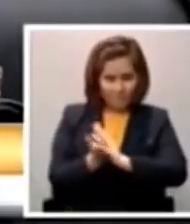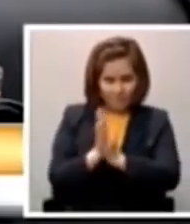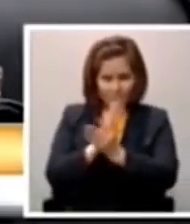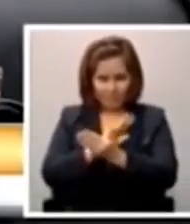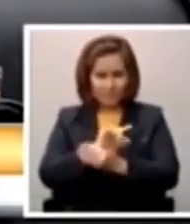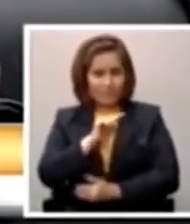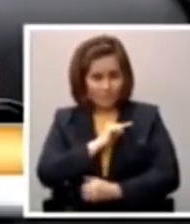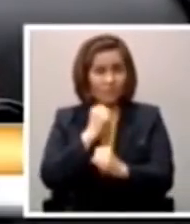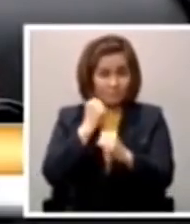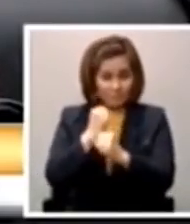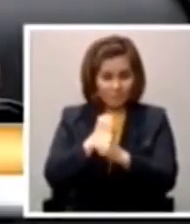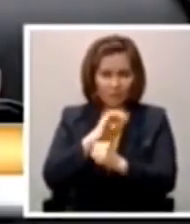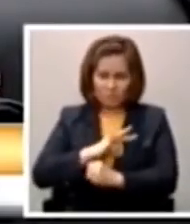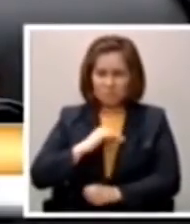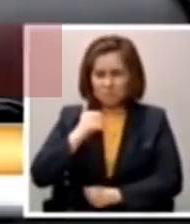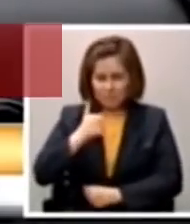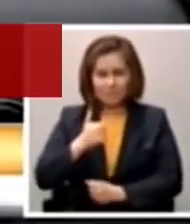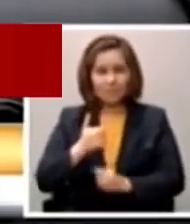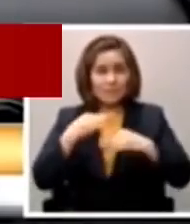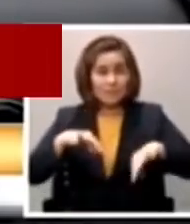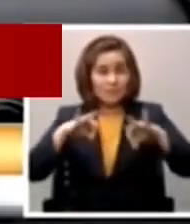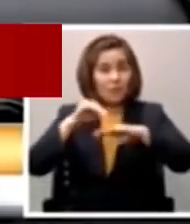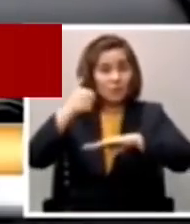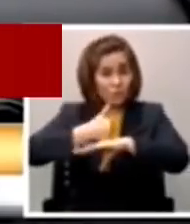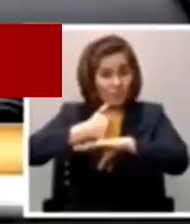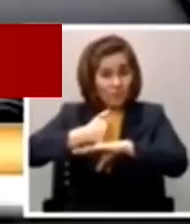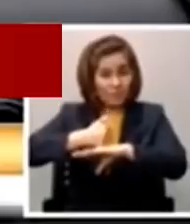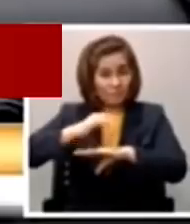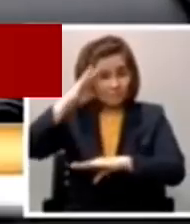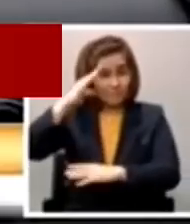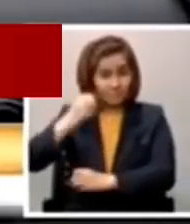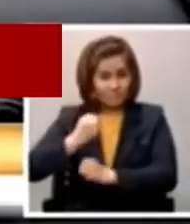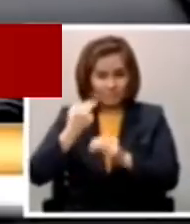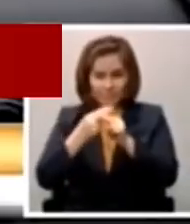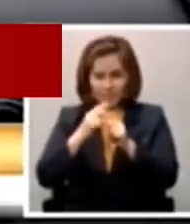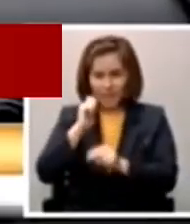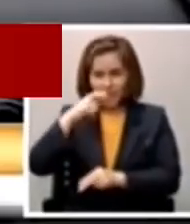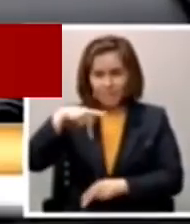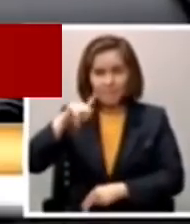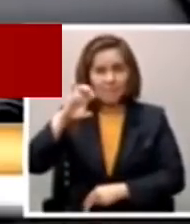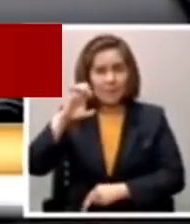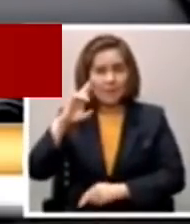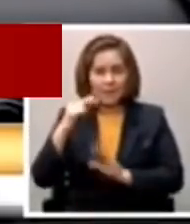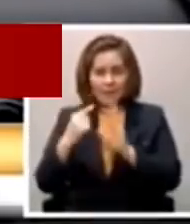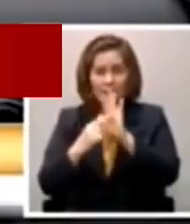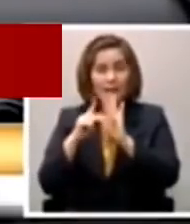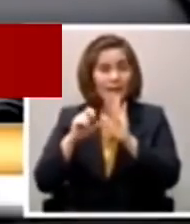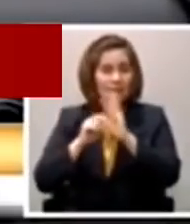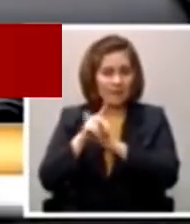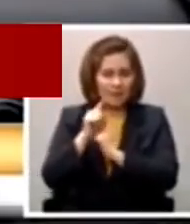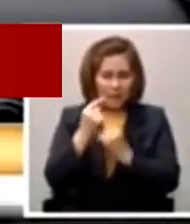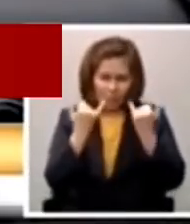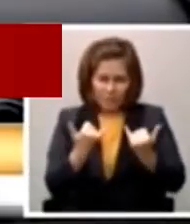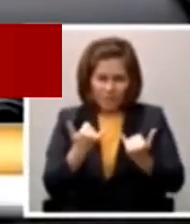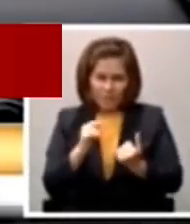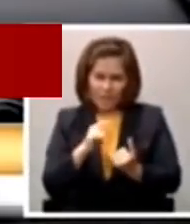าทีเรื่องนี้โดยเฉพาะอย่างยิ่งท่านผบ.ทบ.ท่านพลเอกอภิรักษ์คงสมพงศ์วันนี้